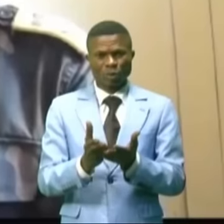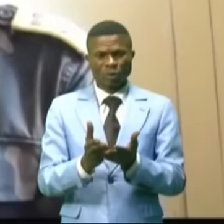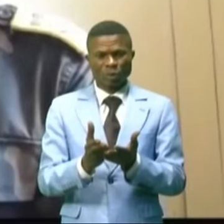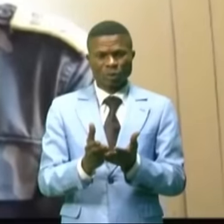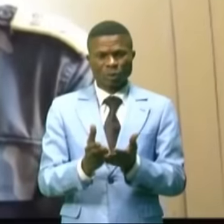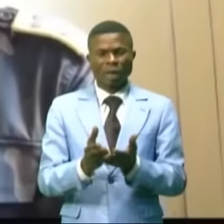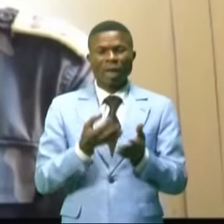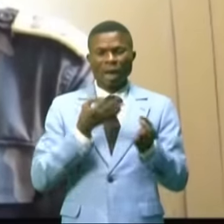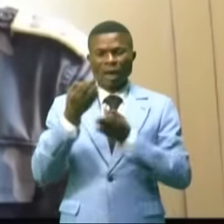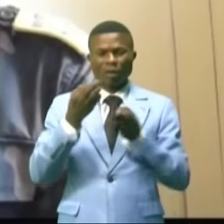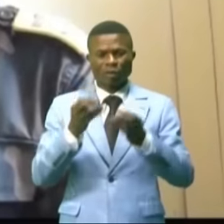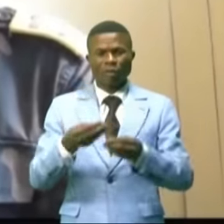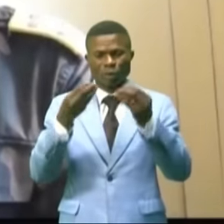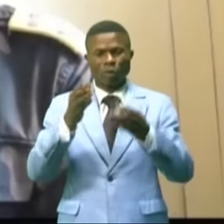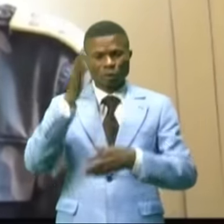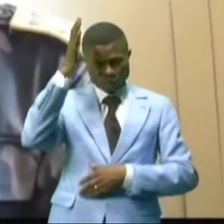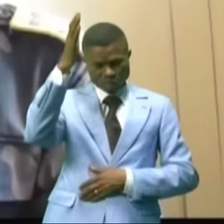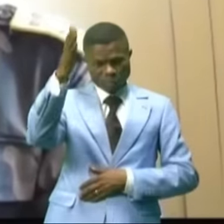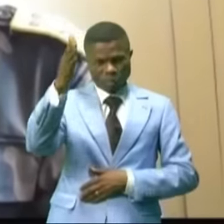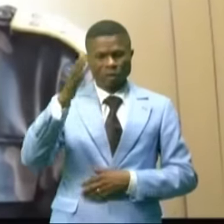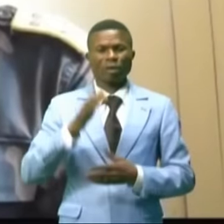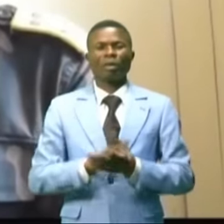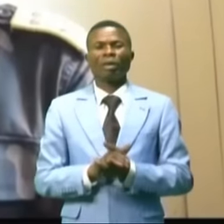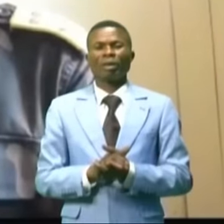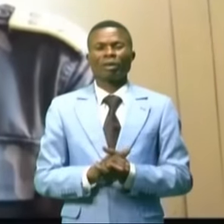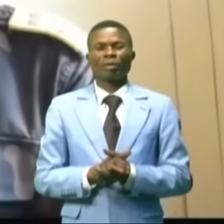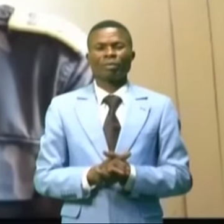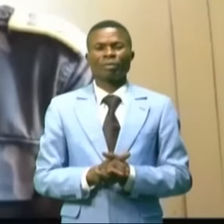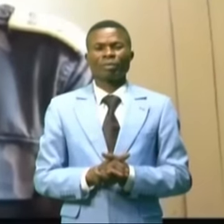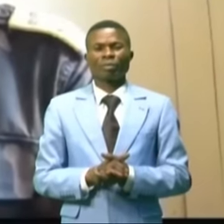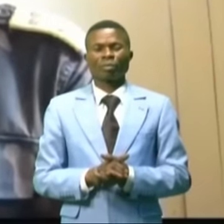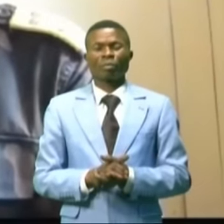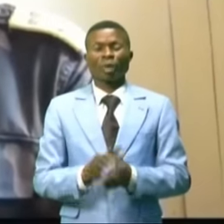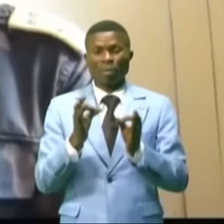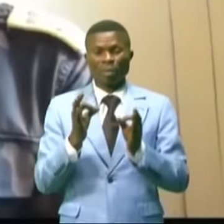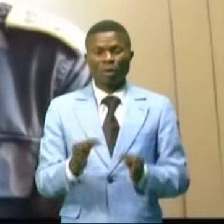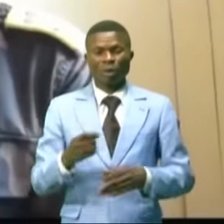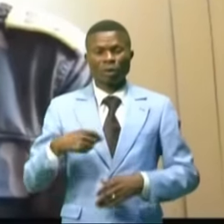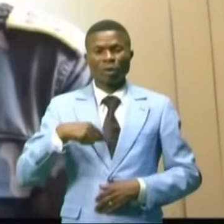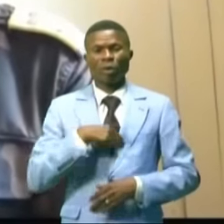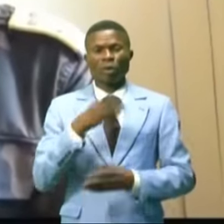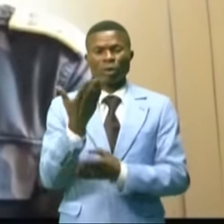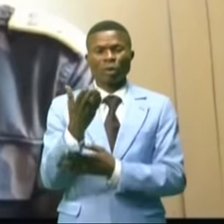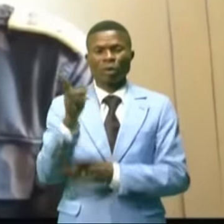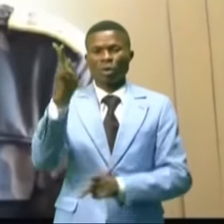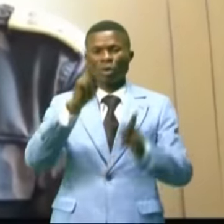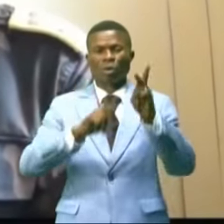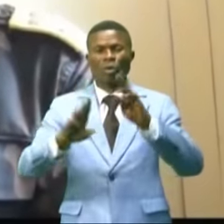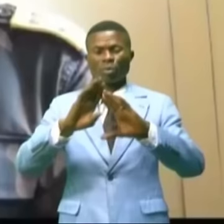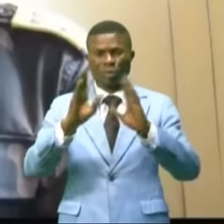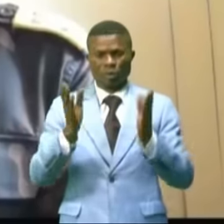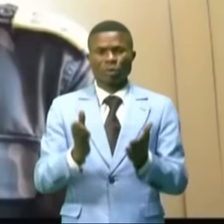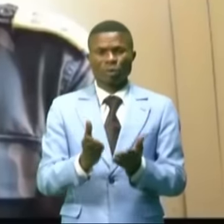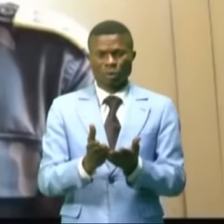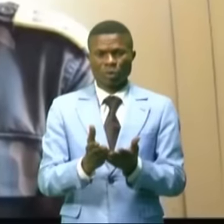seront communiquées dans les heures qui suivent. Toutefois, nous demandons à la population